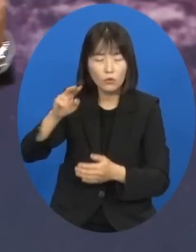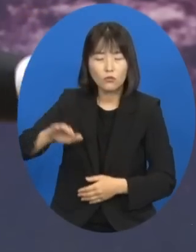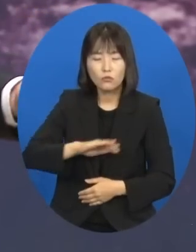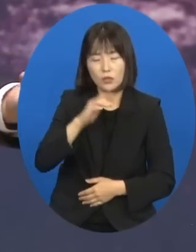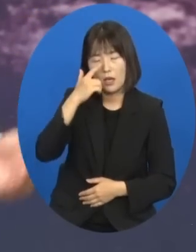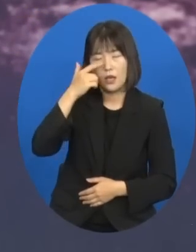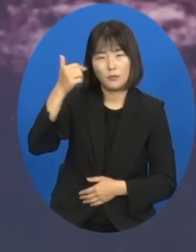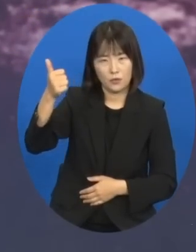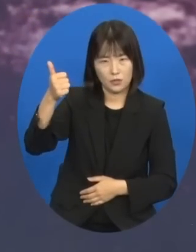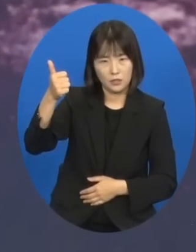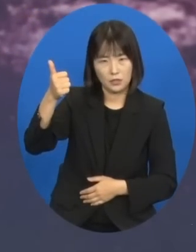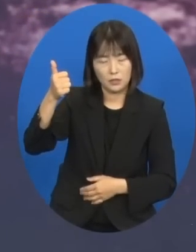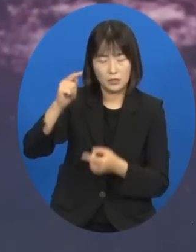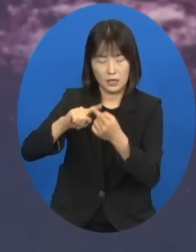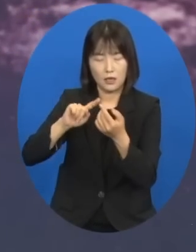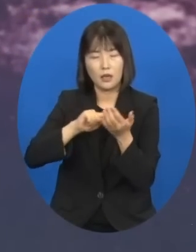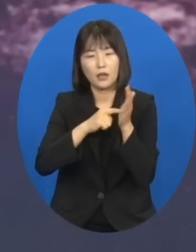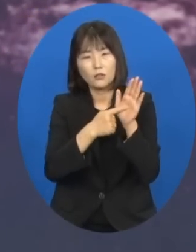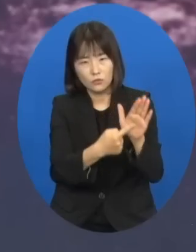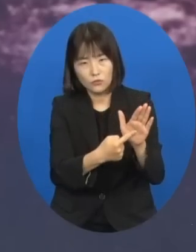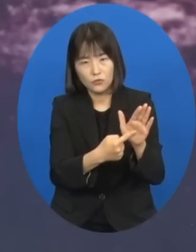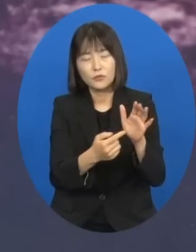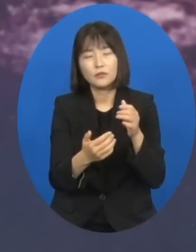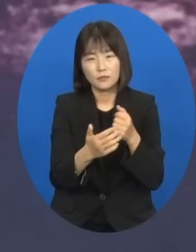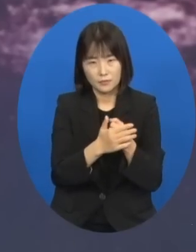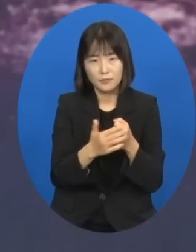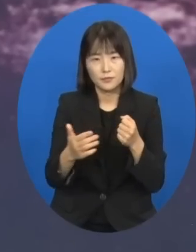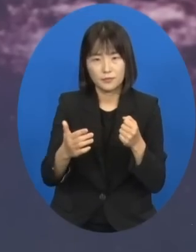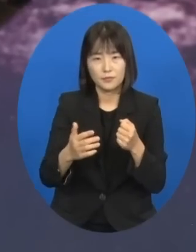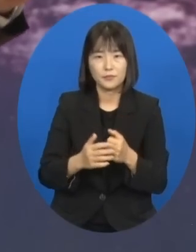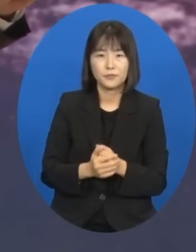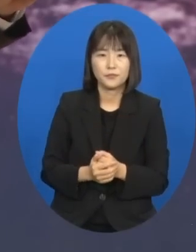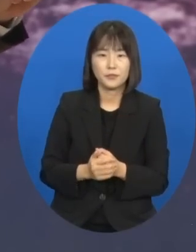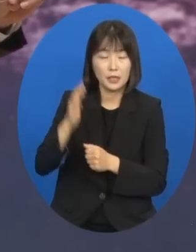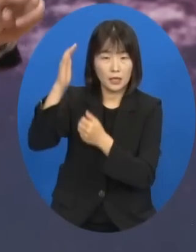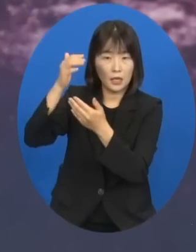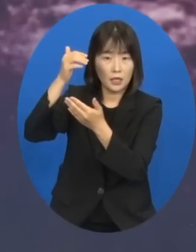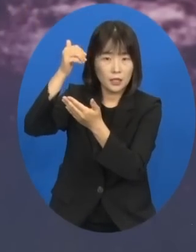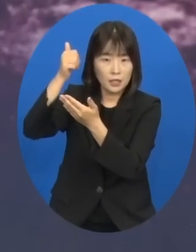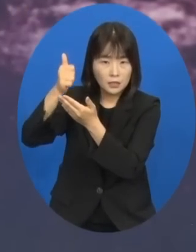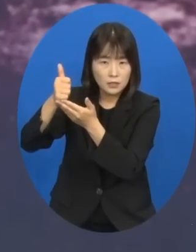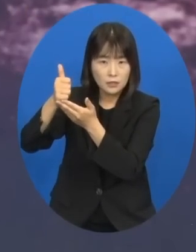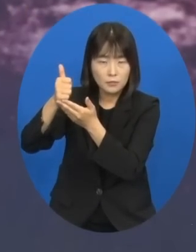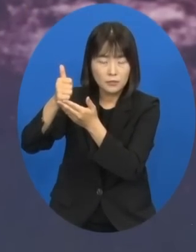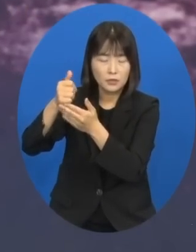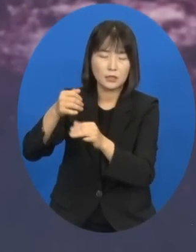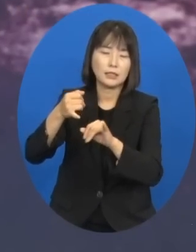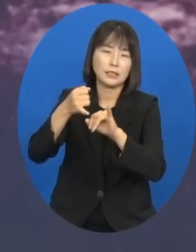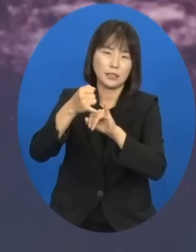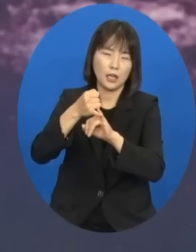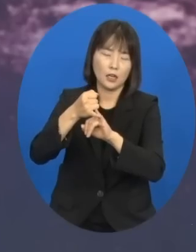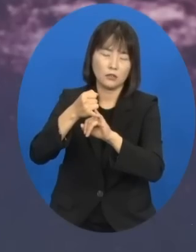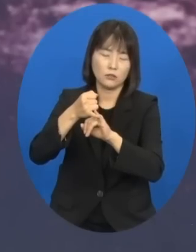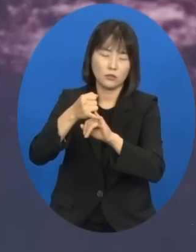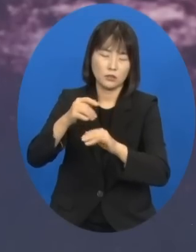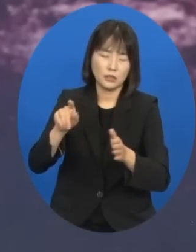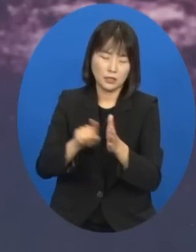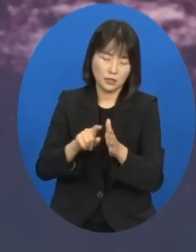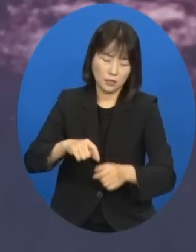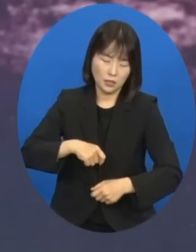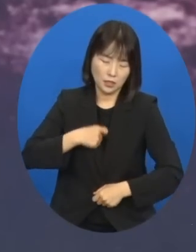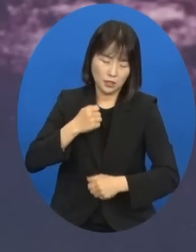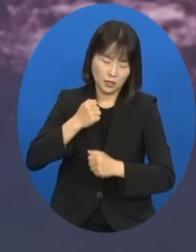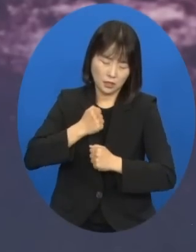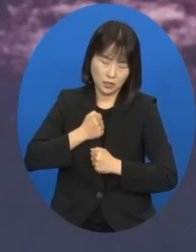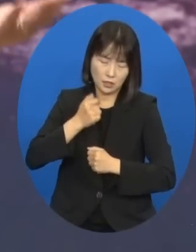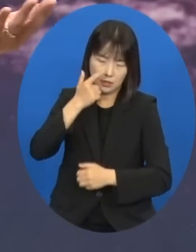것을 그에게 계시하셨기 때문에 그렇습니다. 그 하나님은 약속을 신실하게 지키시는